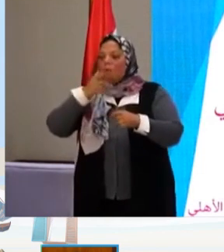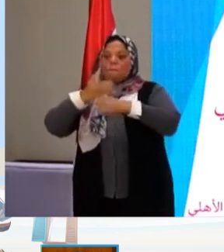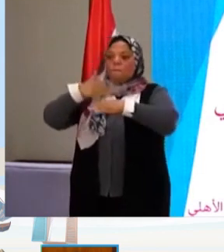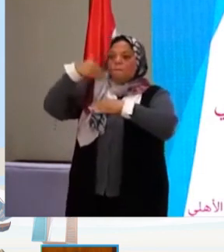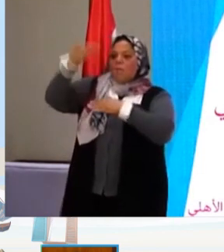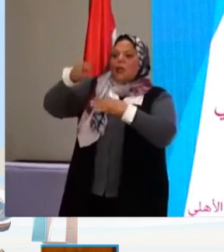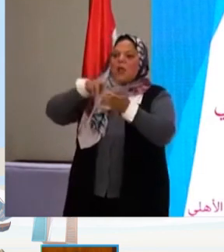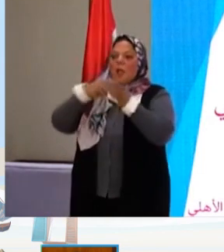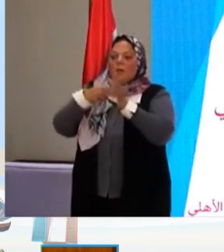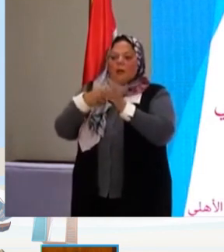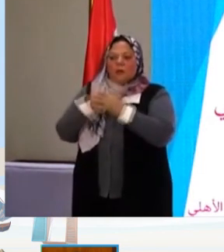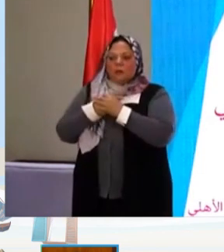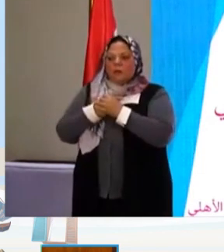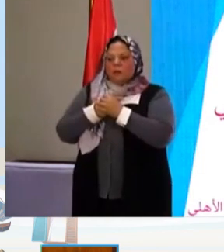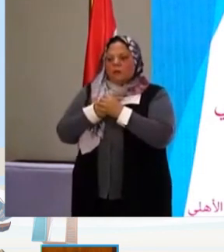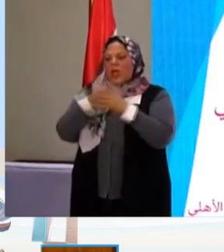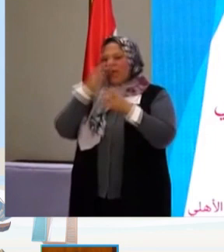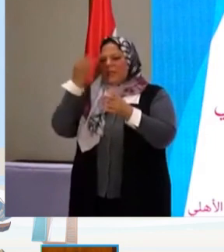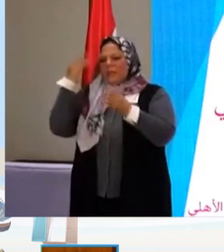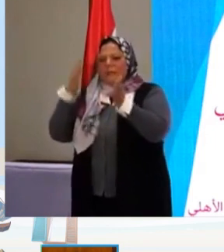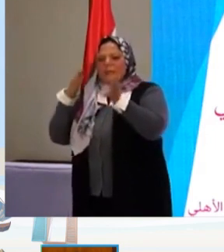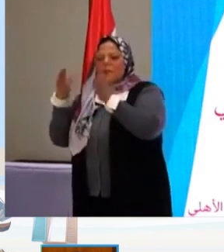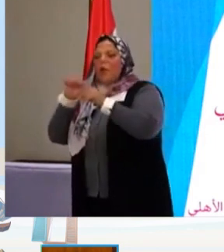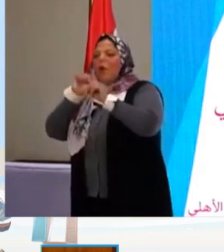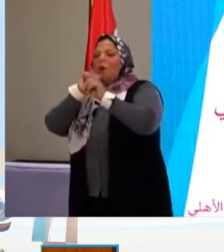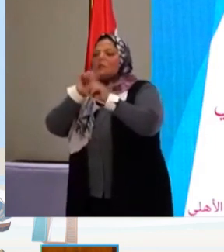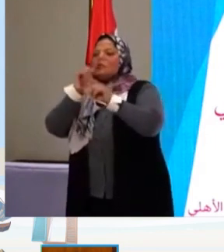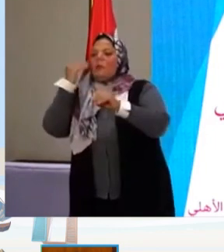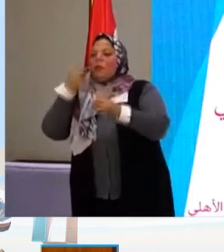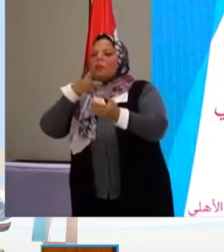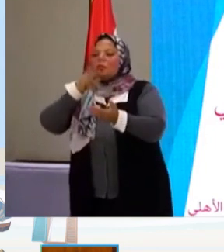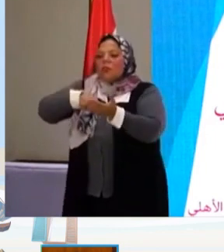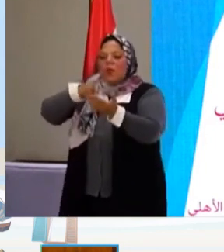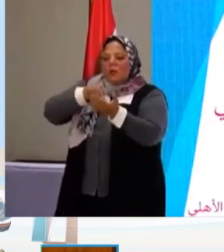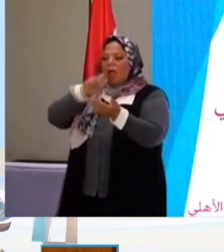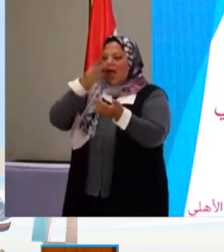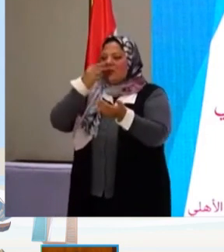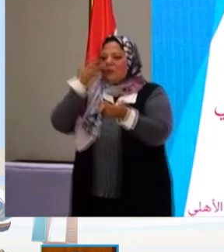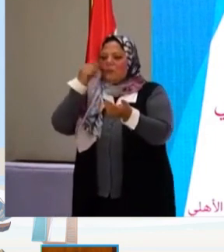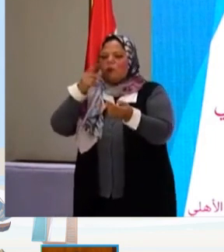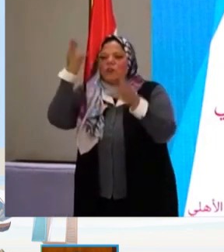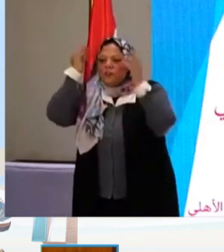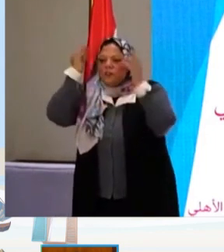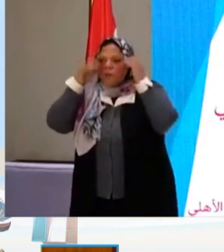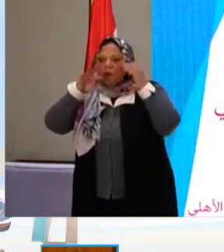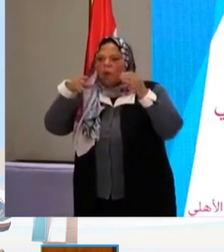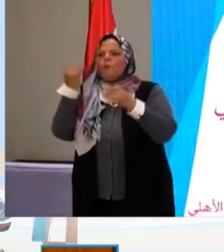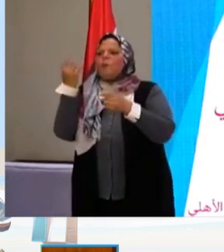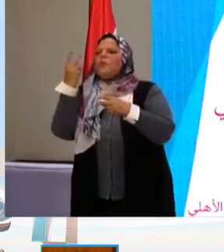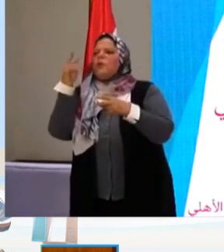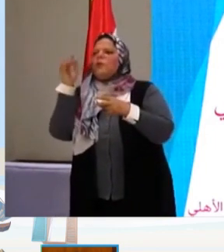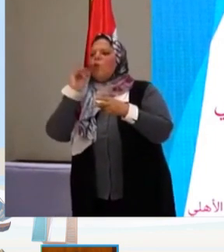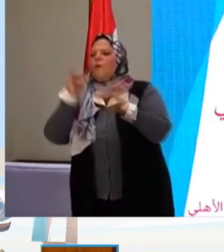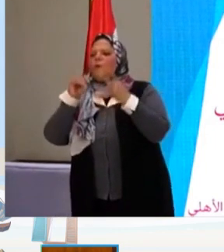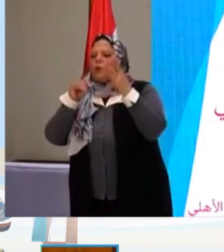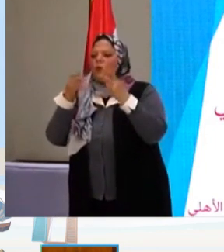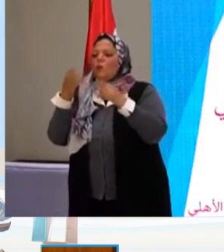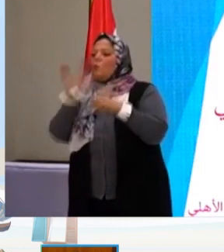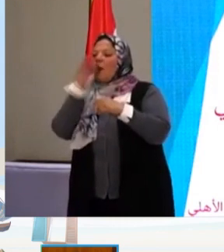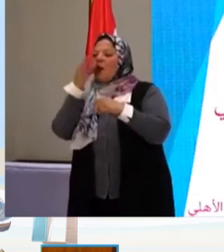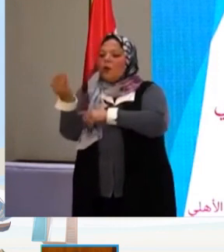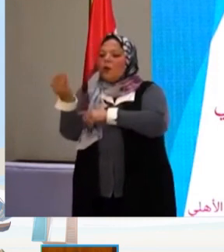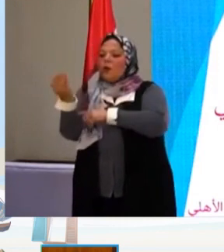بيها بتتطلب تعديلها بما يتفق والفلسفه الجديده للقانون اللي طبيعه الامتيازات دي